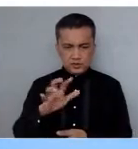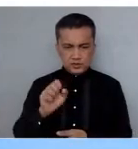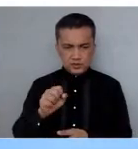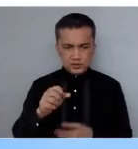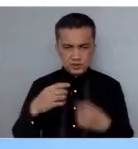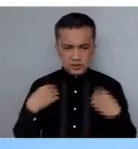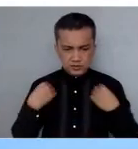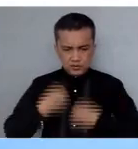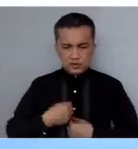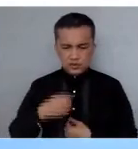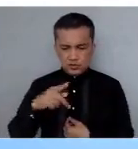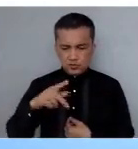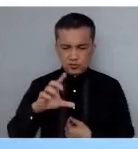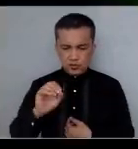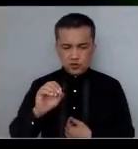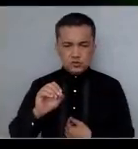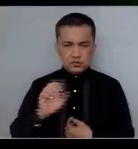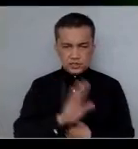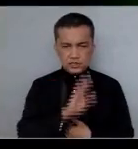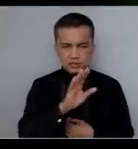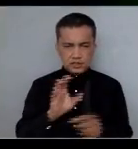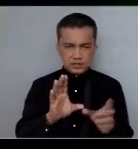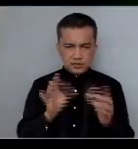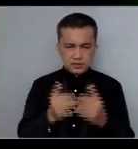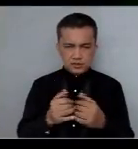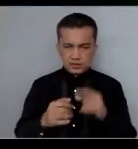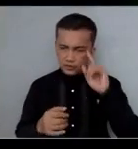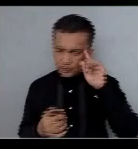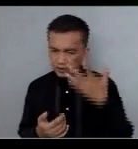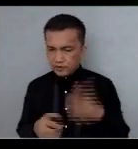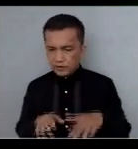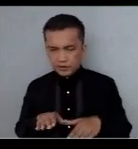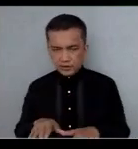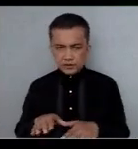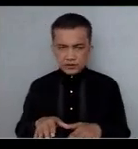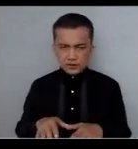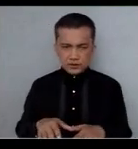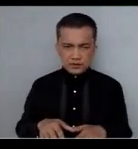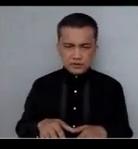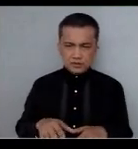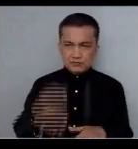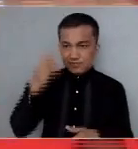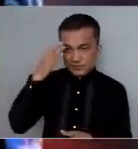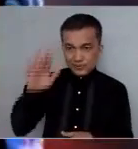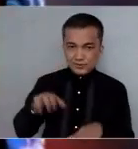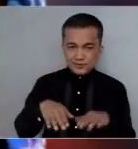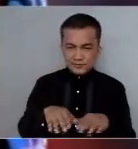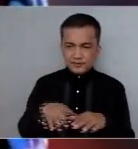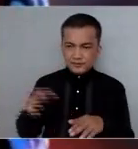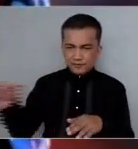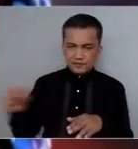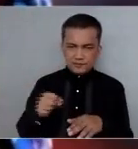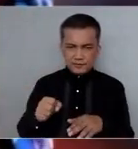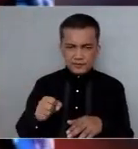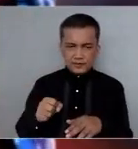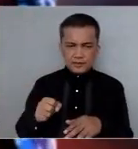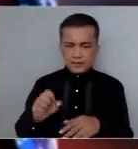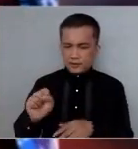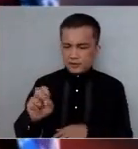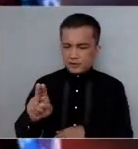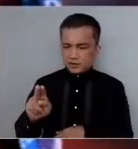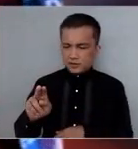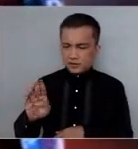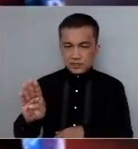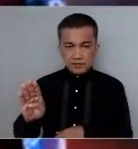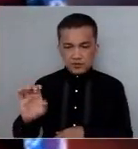shirt para sa kanilang kumpanya. Dahil walang alam sa pagtatahi at hindi marunong manahi, kumuha si JC ng subcontractor para sa